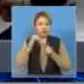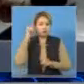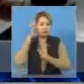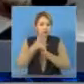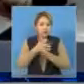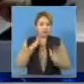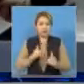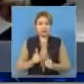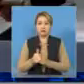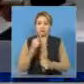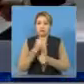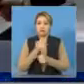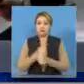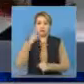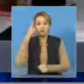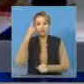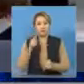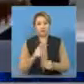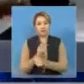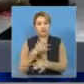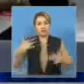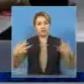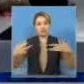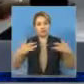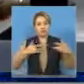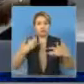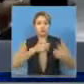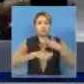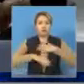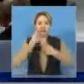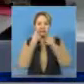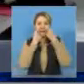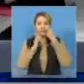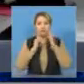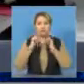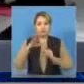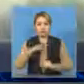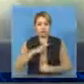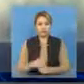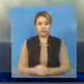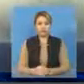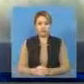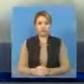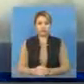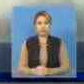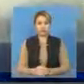Жұмысымыз алға жүрді. Есімде ең алғашқы концертімді бергенде қуаныштан көз жасымды тия алмағанмын.